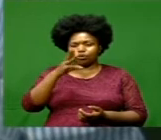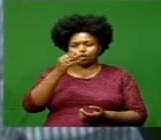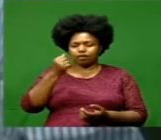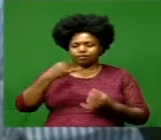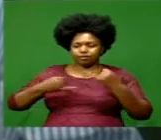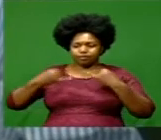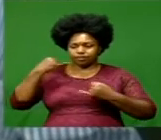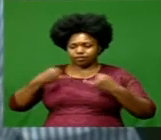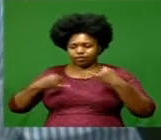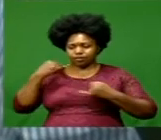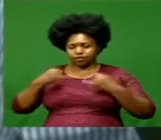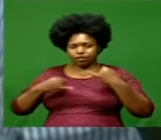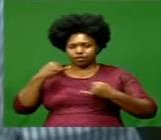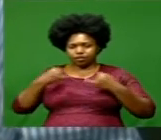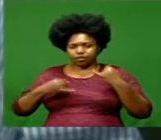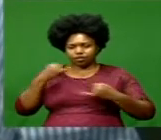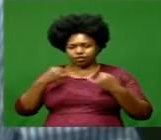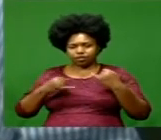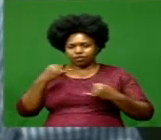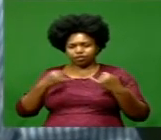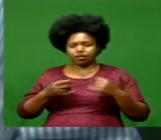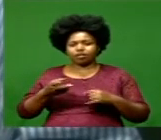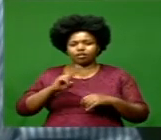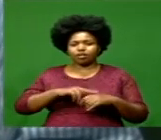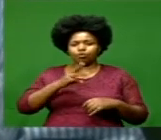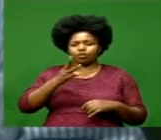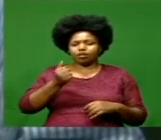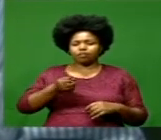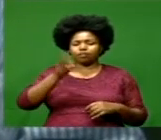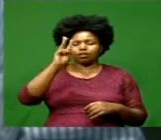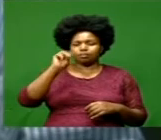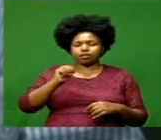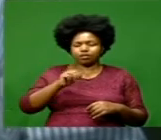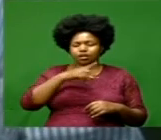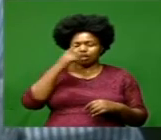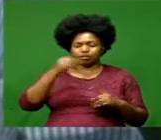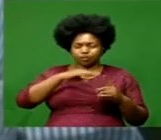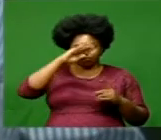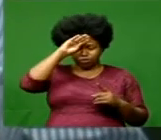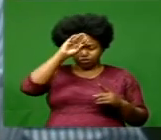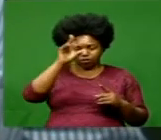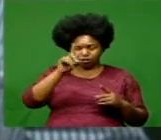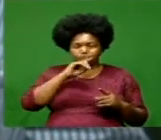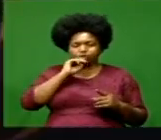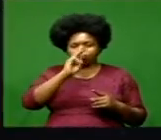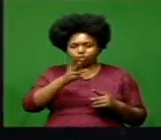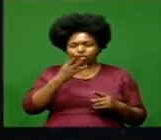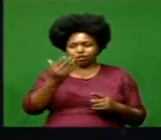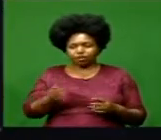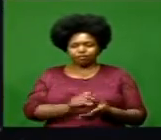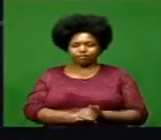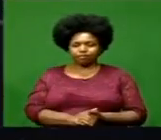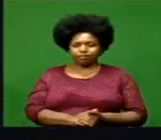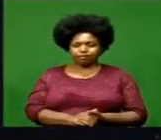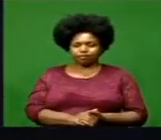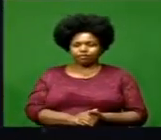na na na na prime minister weliwe dokcha panabasi busi sochamini uta bakona mkimbi uta beke ubanjo